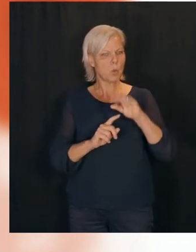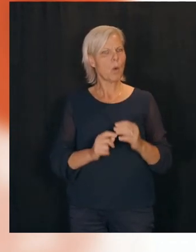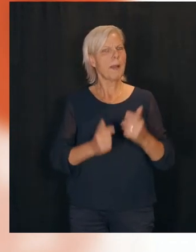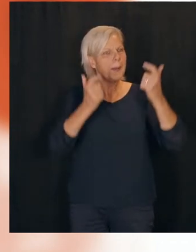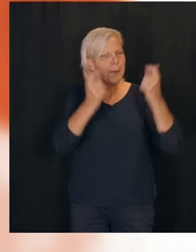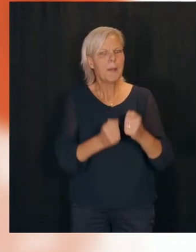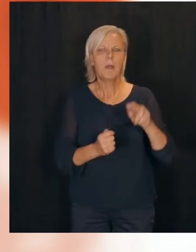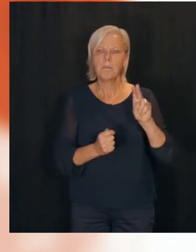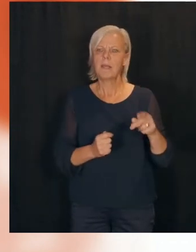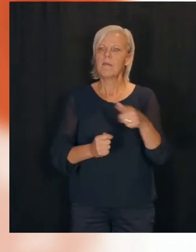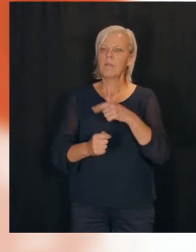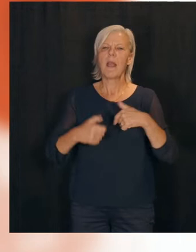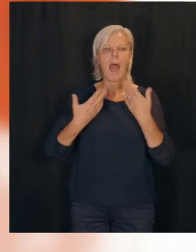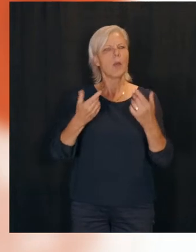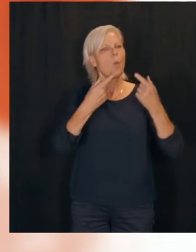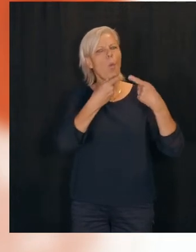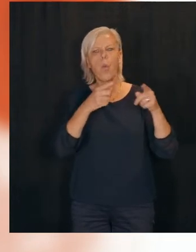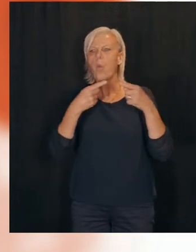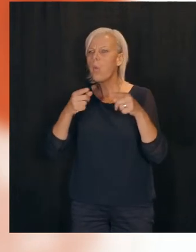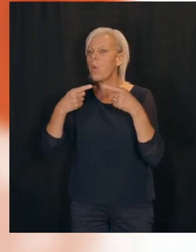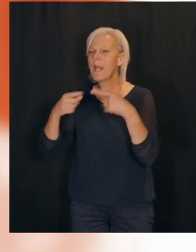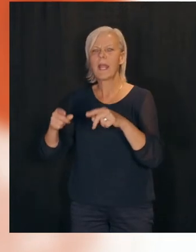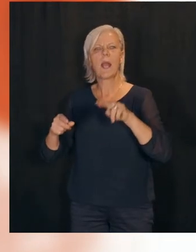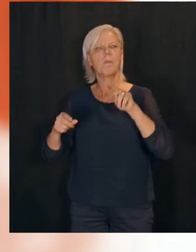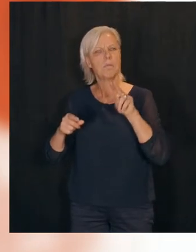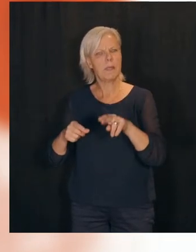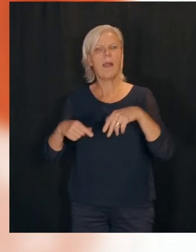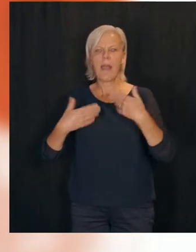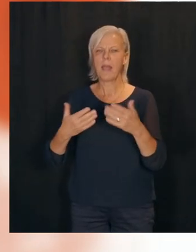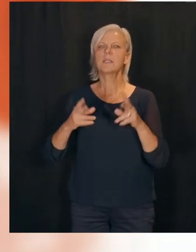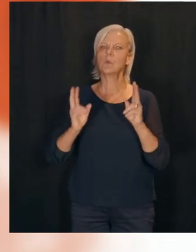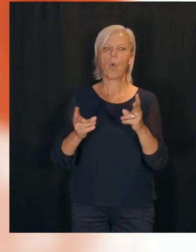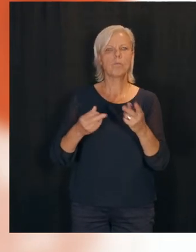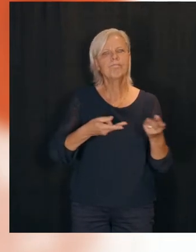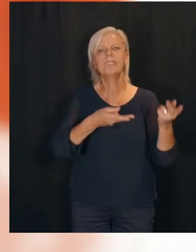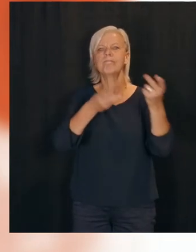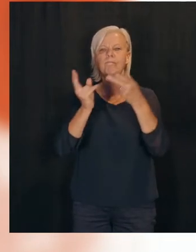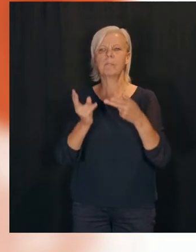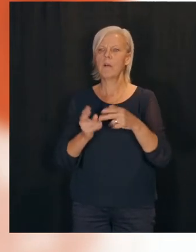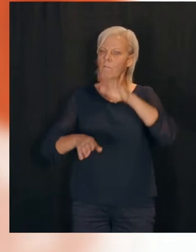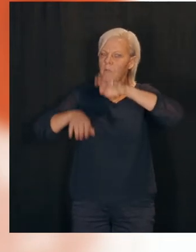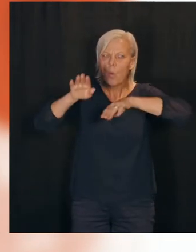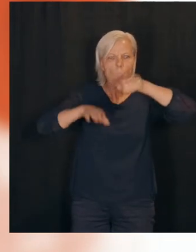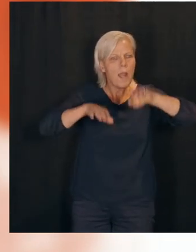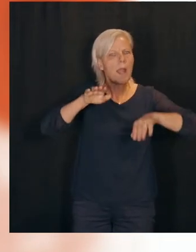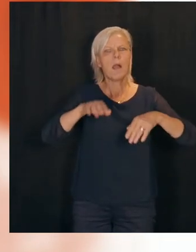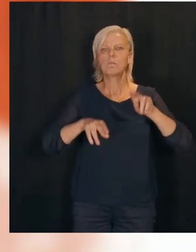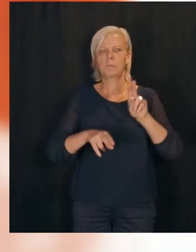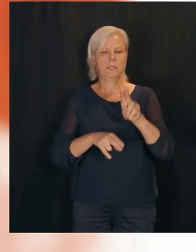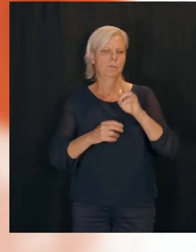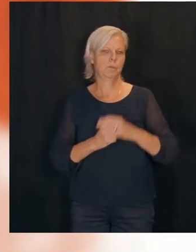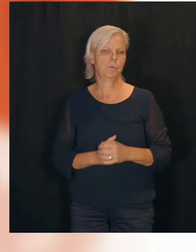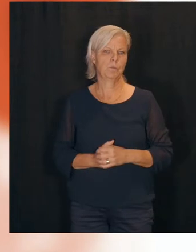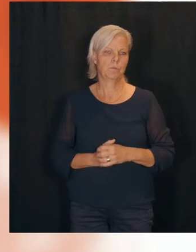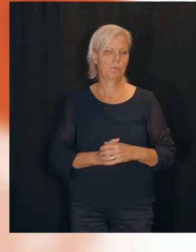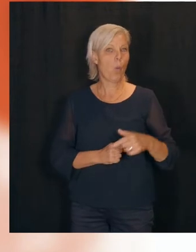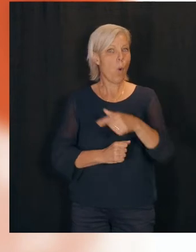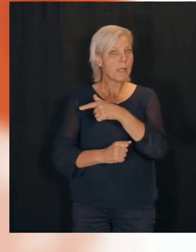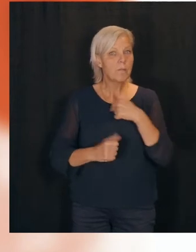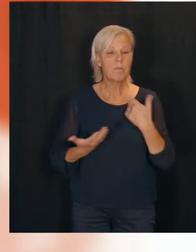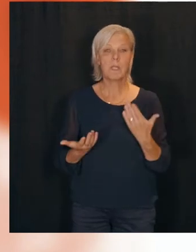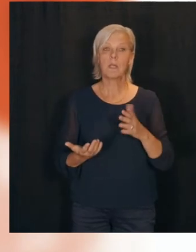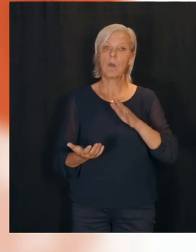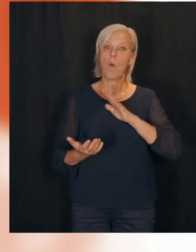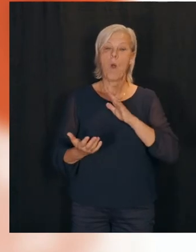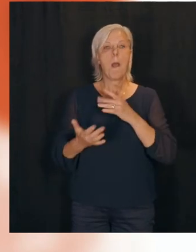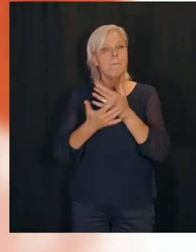Att människor är olika. Att det är något genuint mänskligt. Att var en av oss är olika. Och att vi befinner